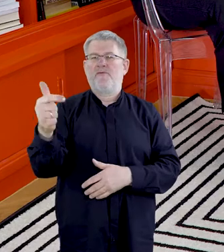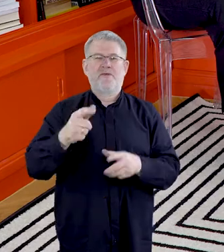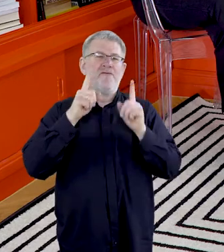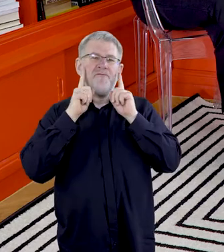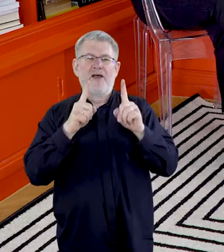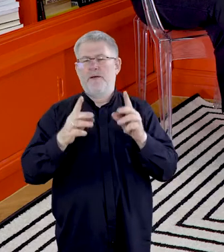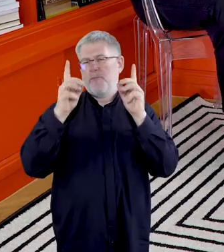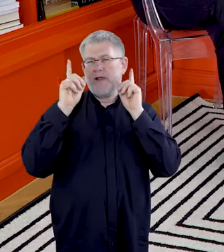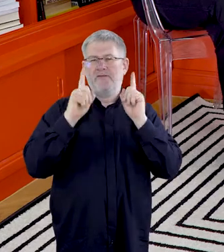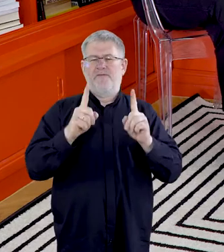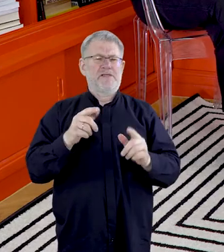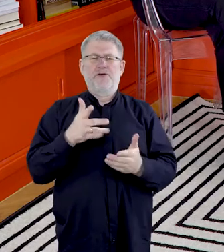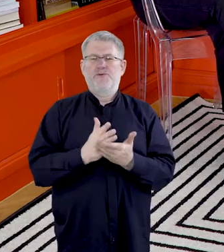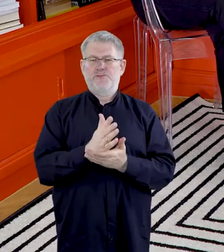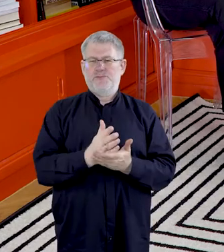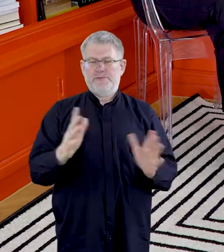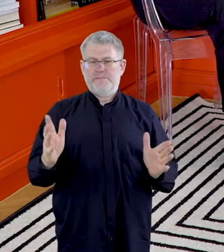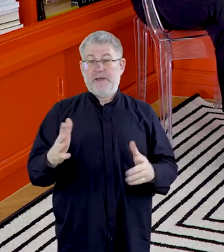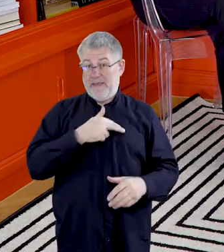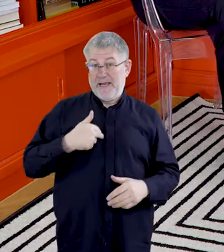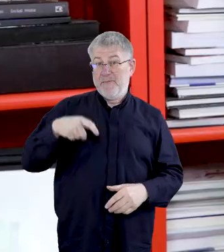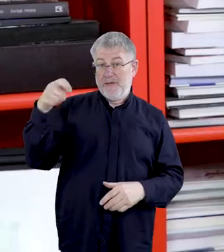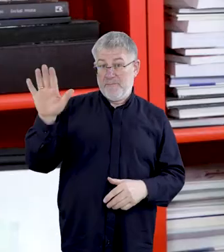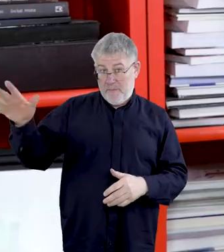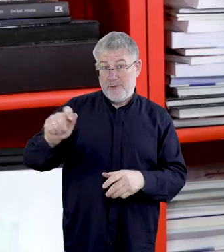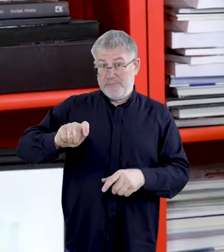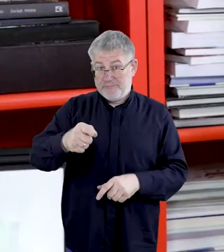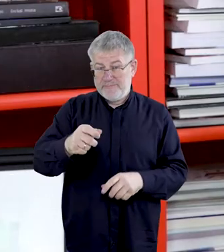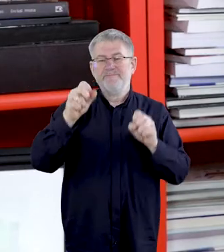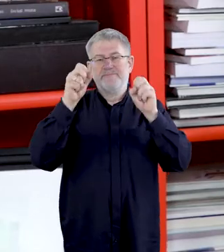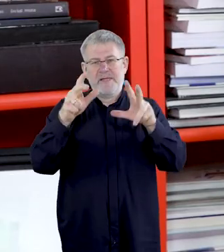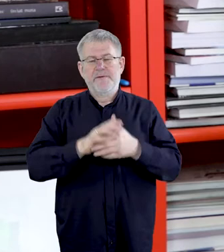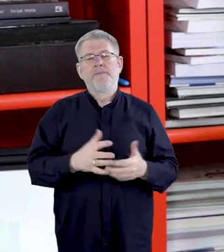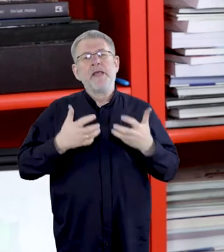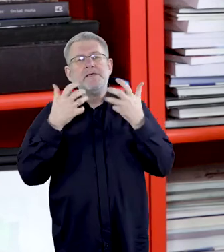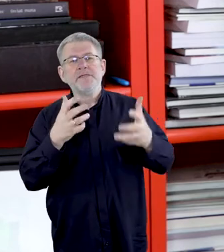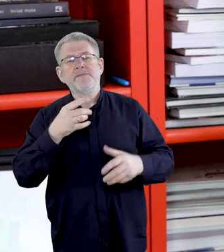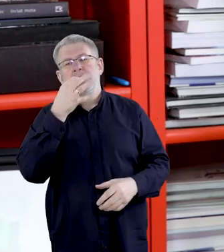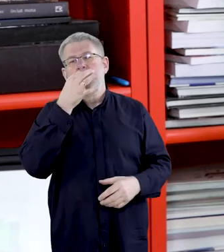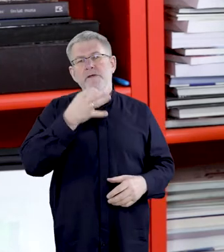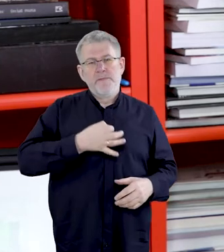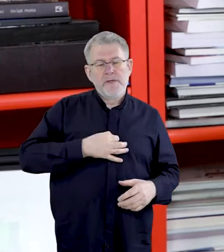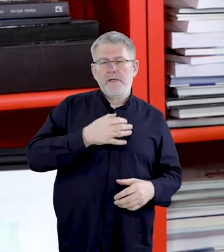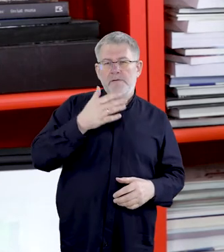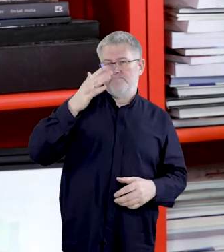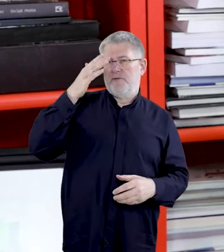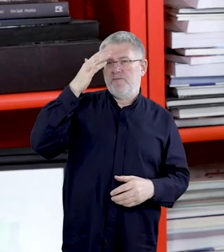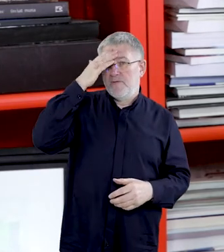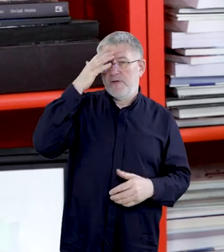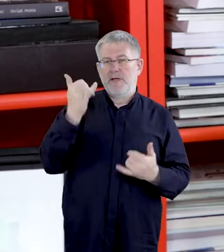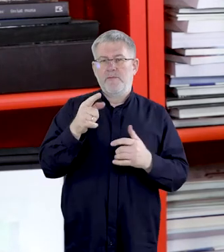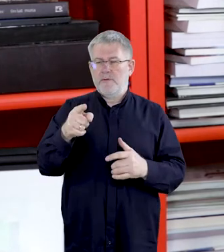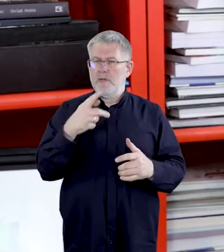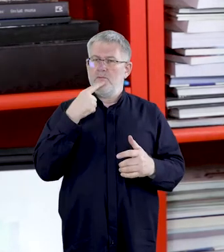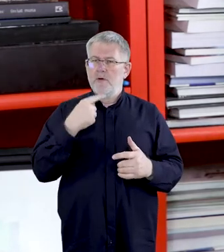słuszny. Okej, czyli nasz prezydent ma już przydomek. Ale chciałam się też dowiedzieć, bo jakby